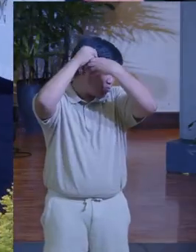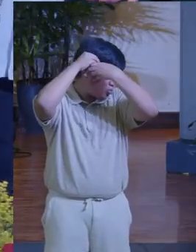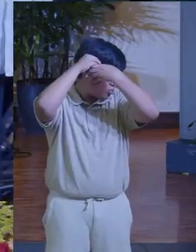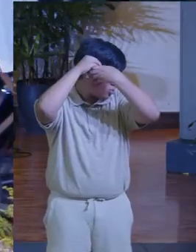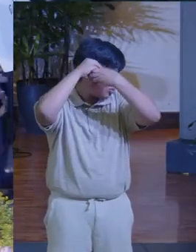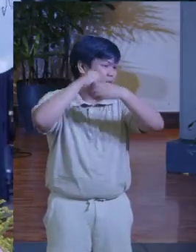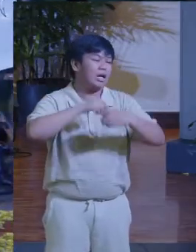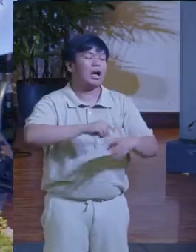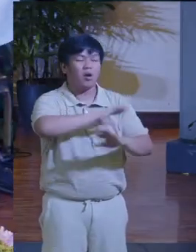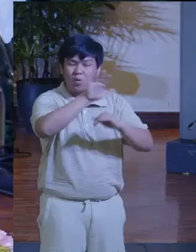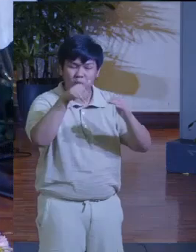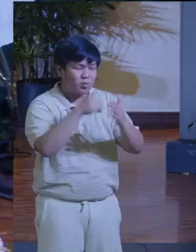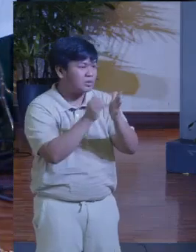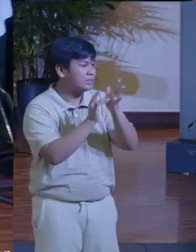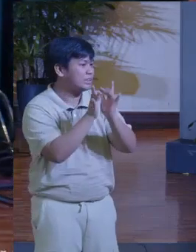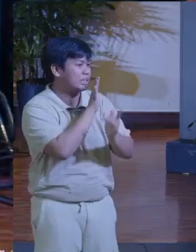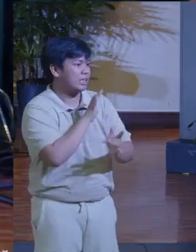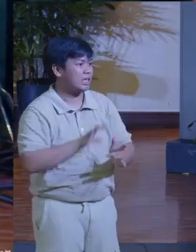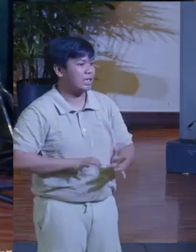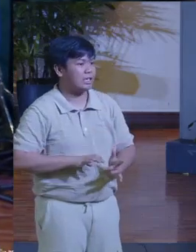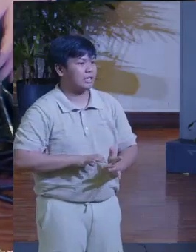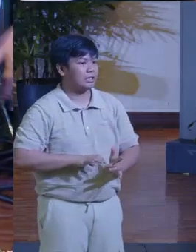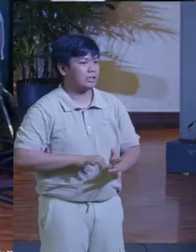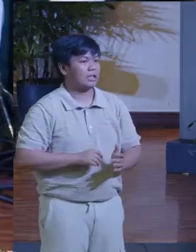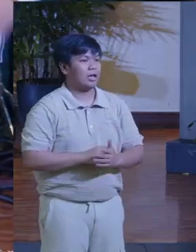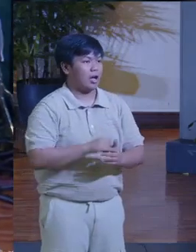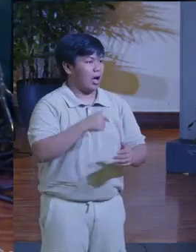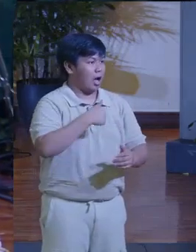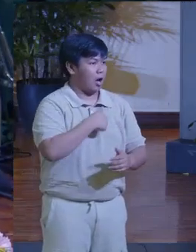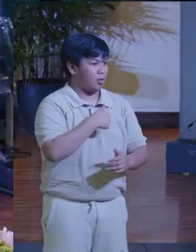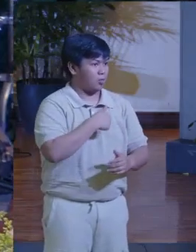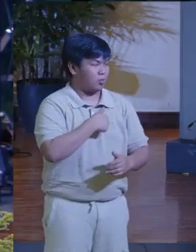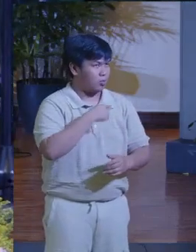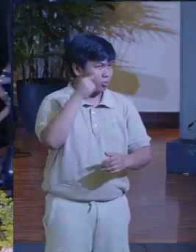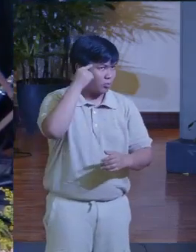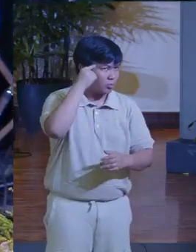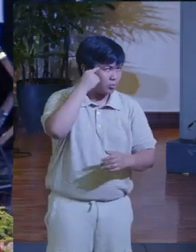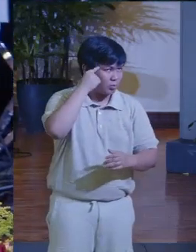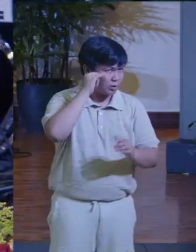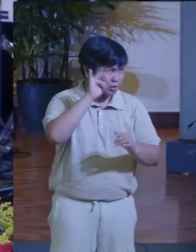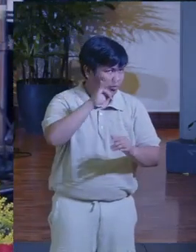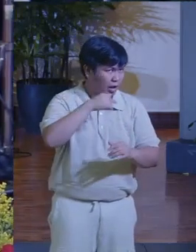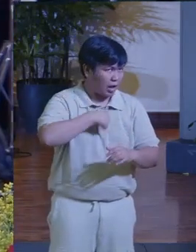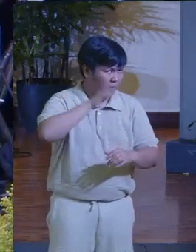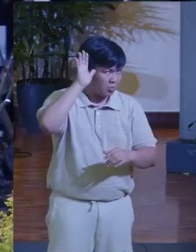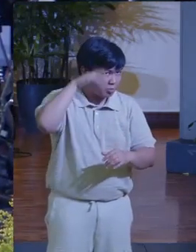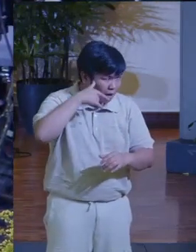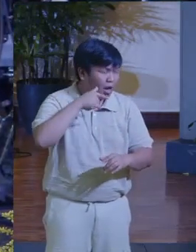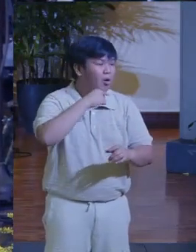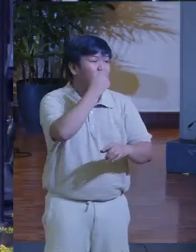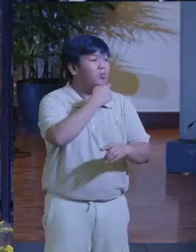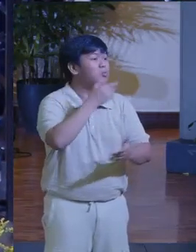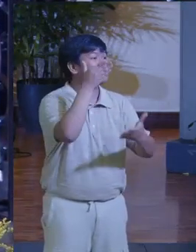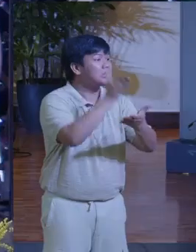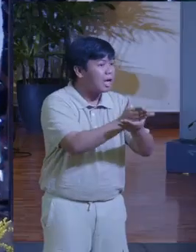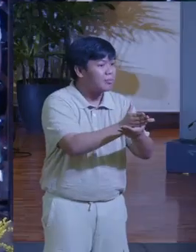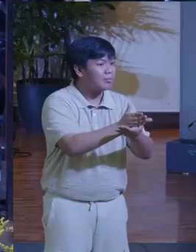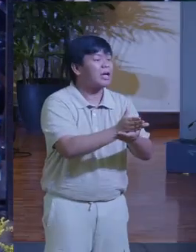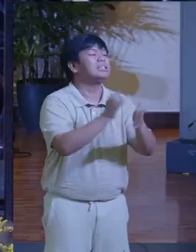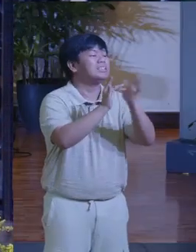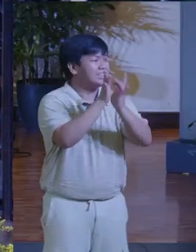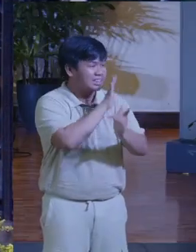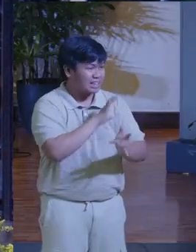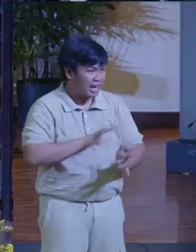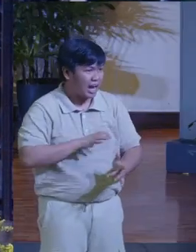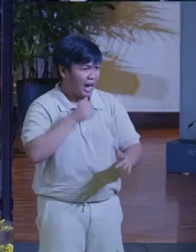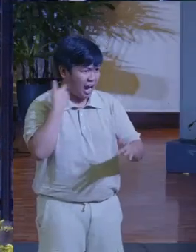kanyang boses, ngunit siya ang boses na nasa likod ng ating pag-iisip sa tuwi-tuwina. Hindi natin siya nakikita at